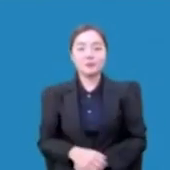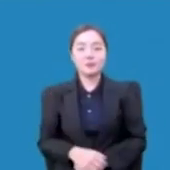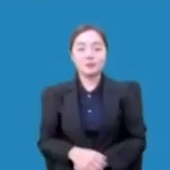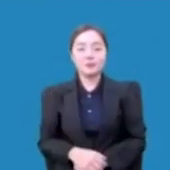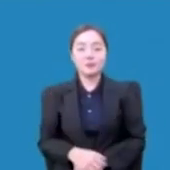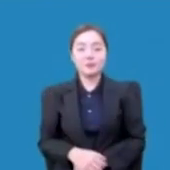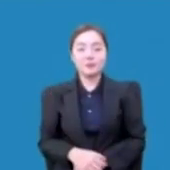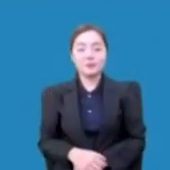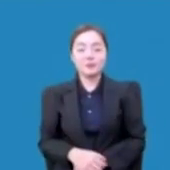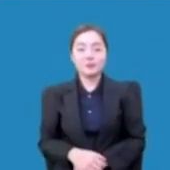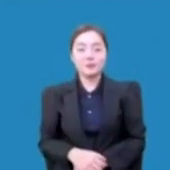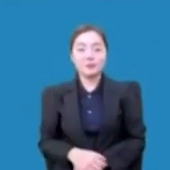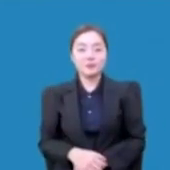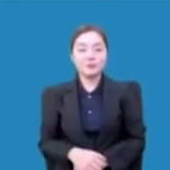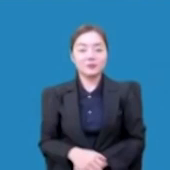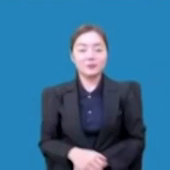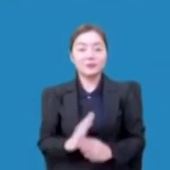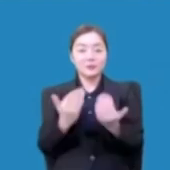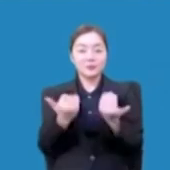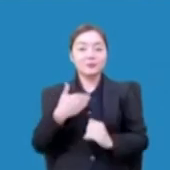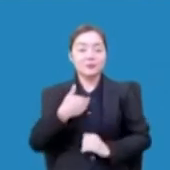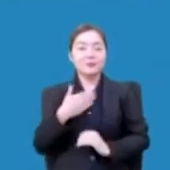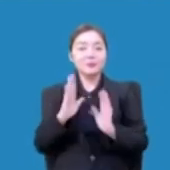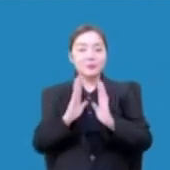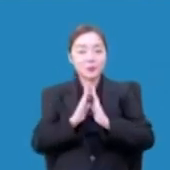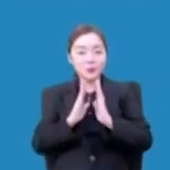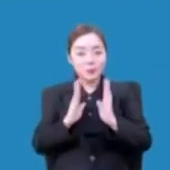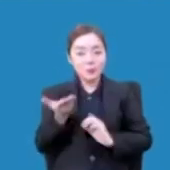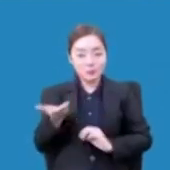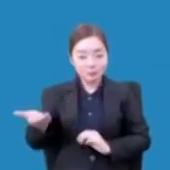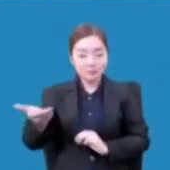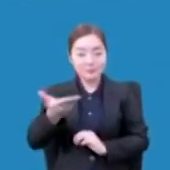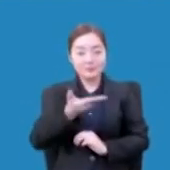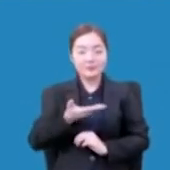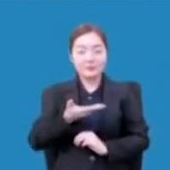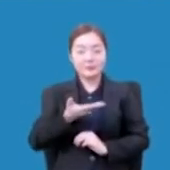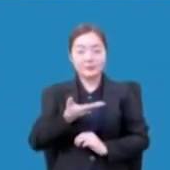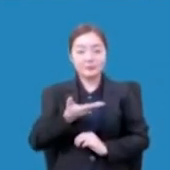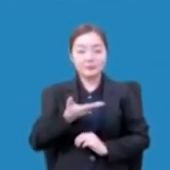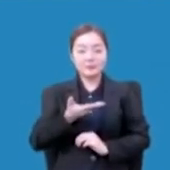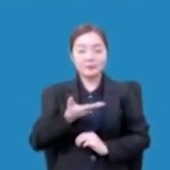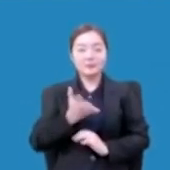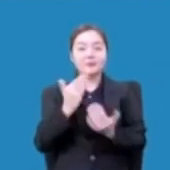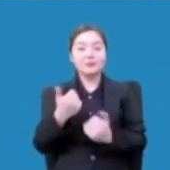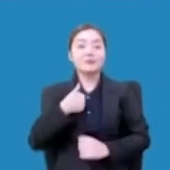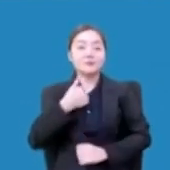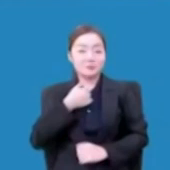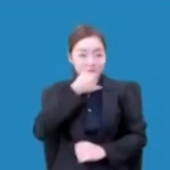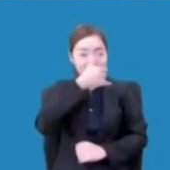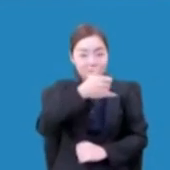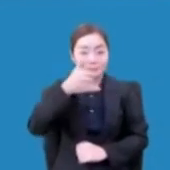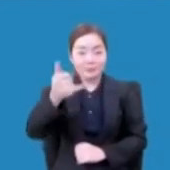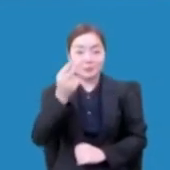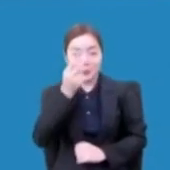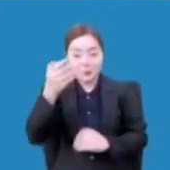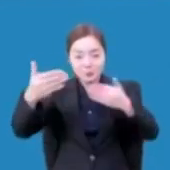สุดท้ายนี้ผมก็ต้องขอขอบคุณแขกผู้มีเกียรติทุกท่านผมขอออกไปเยี่ยมชมบูธก่อนนะครับข